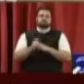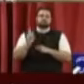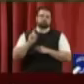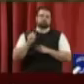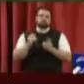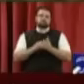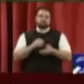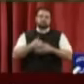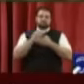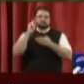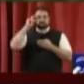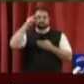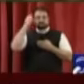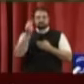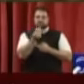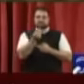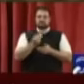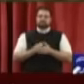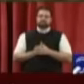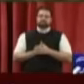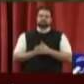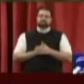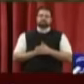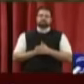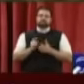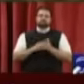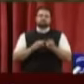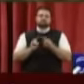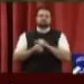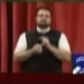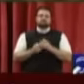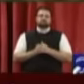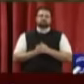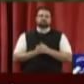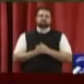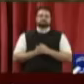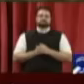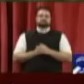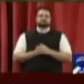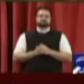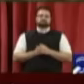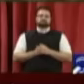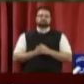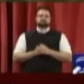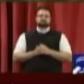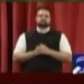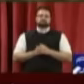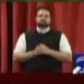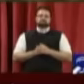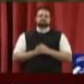ajutat să gândească bine. Nu neapărat schimbat. trebuie să vezi, cam toți care ajung gândesc la fel. Trebuie să schimba sistemul.